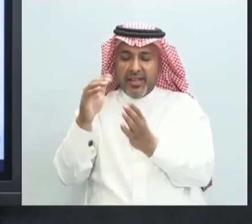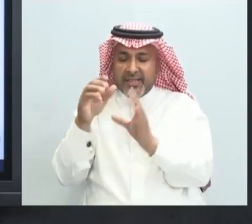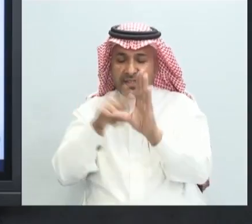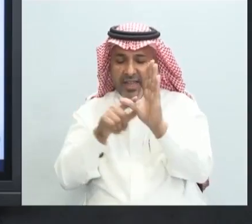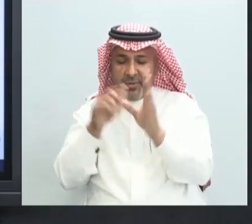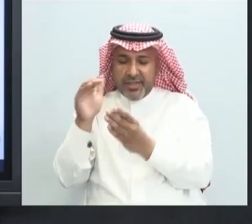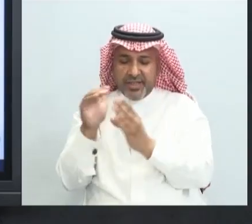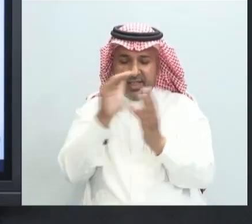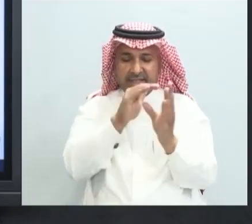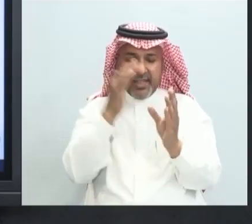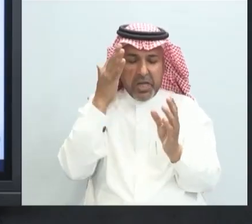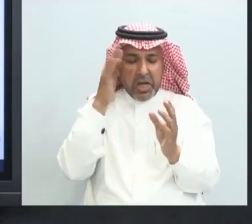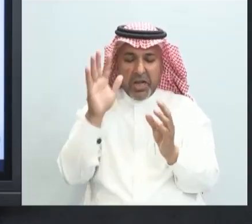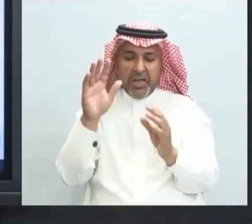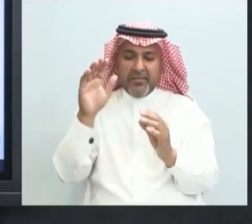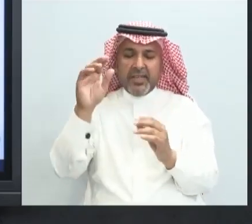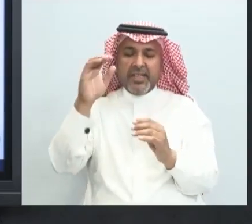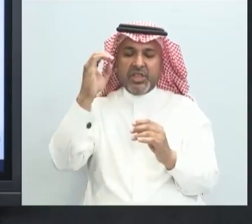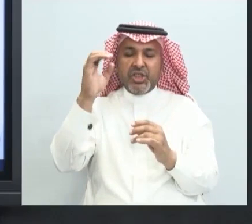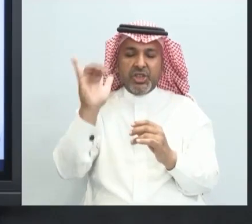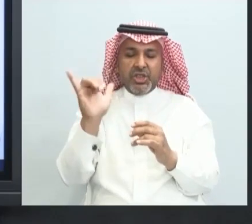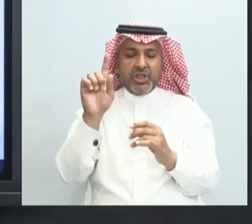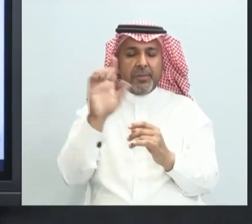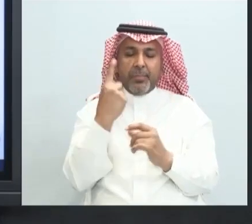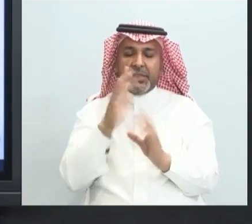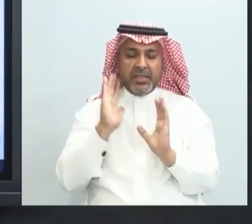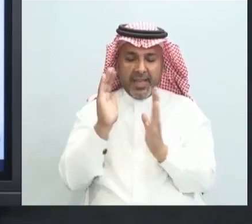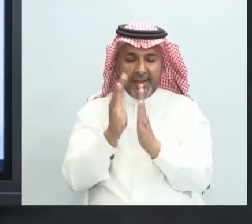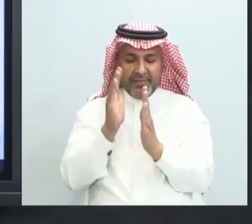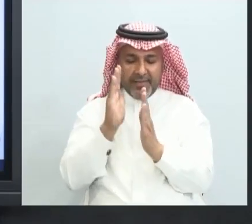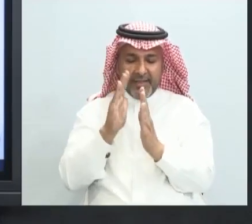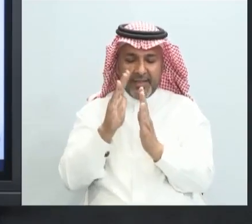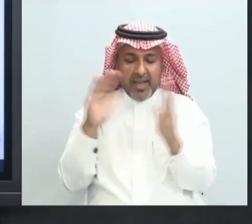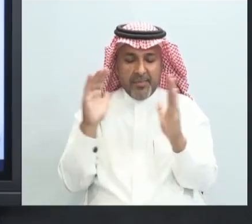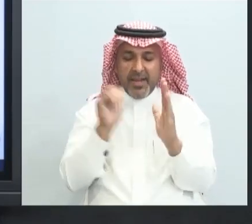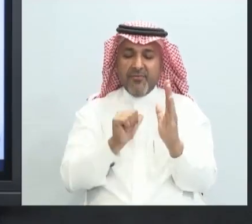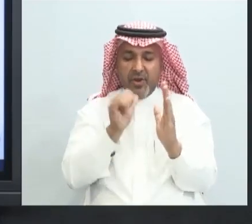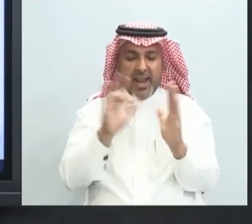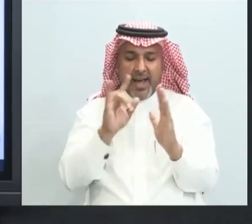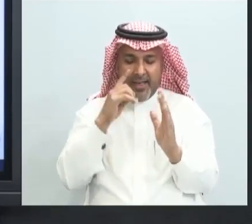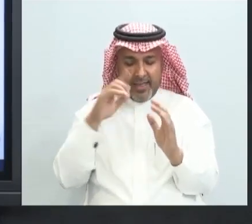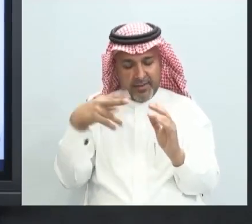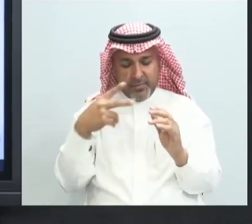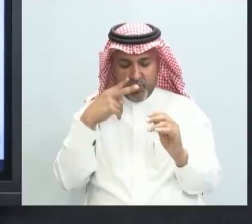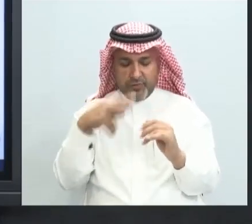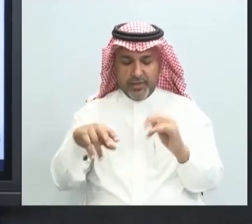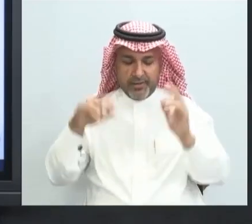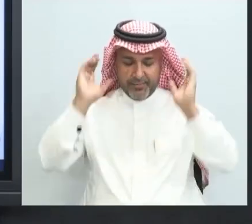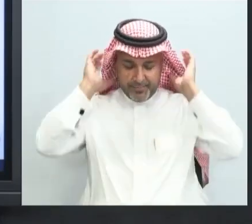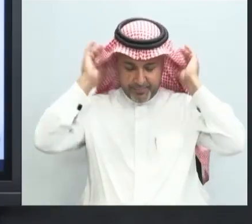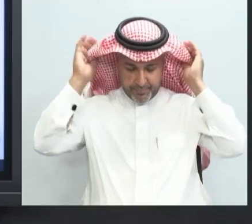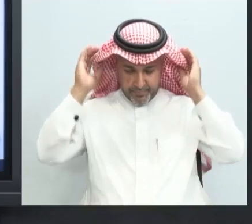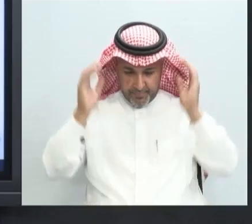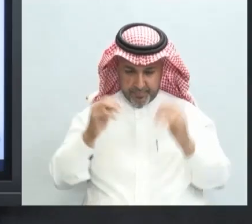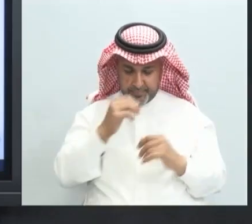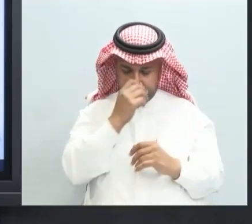قانون جيب التمام فبالتالي انت لك الحريه في استخدام القانون اللي تشوفه مناسب لكن تعرف ش تستخدم ليش احنا